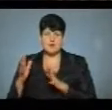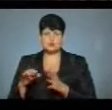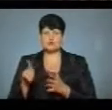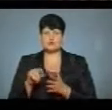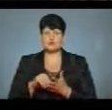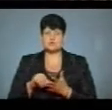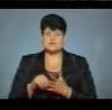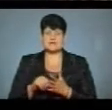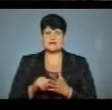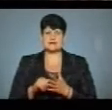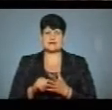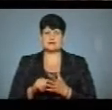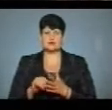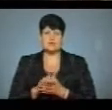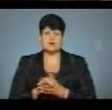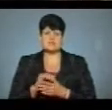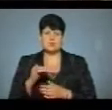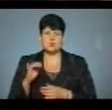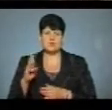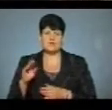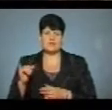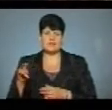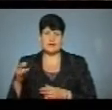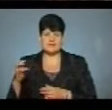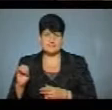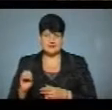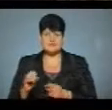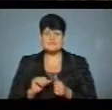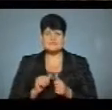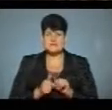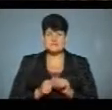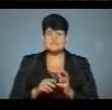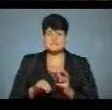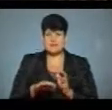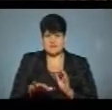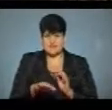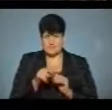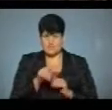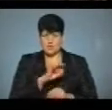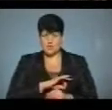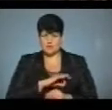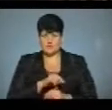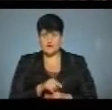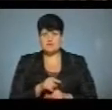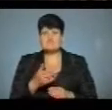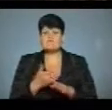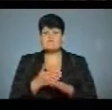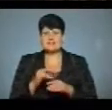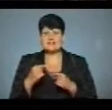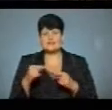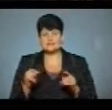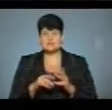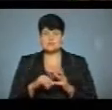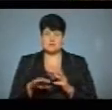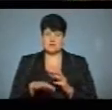учасників садового товариства «Ювілейне», то цими замість земельних ділянок, якими вони користувалися, їм виділено іншу